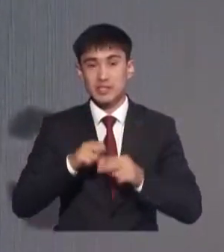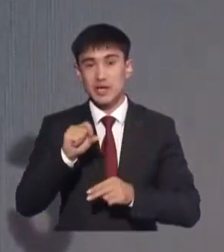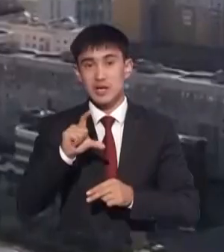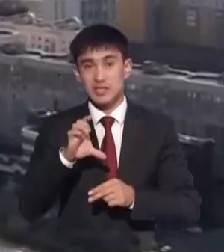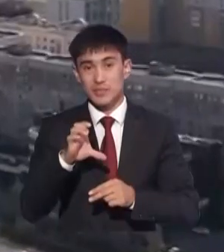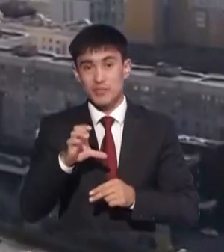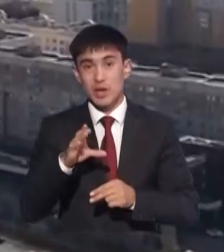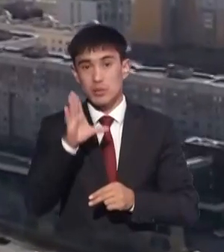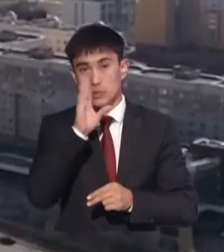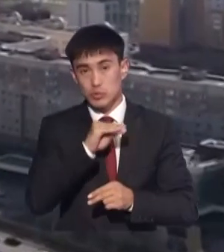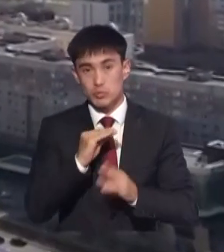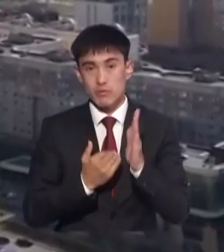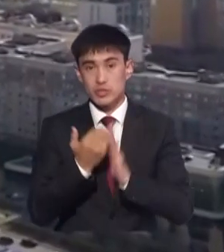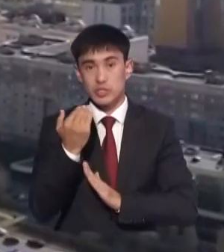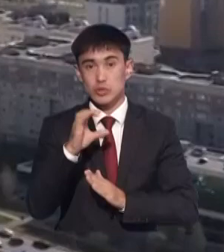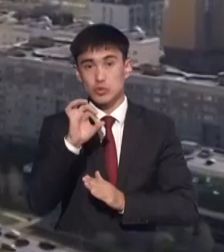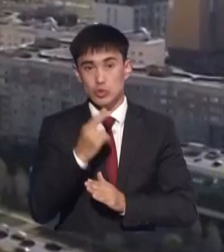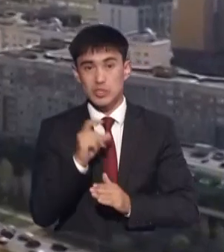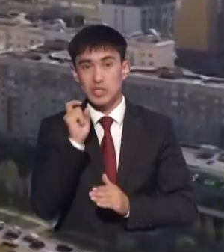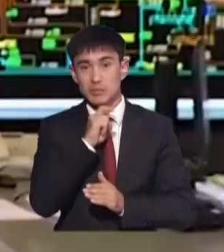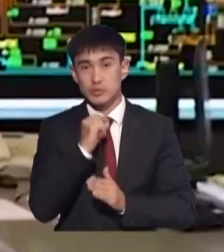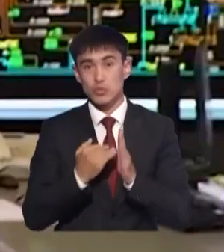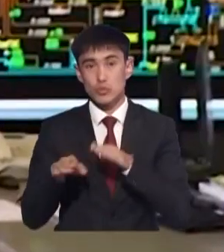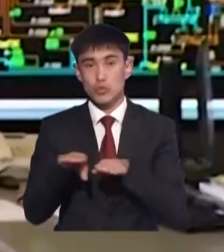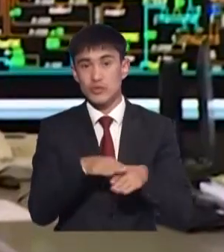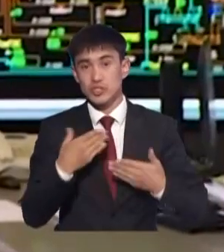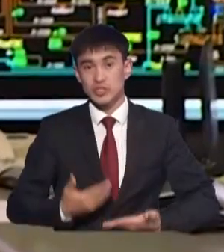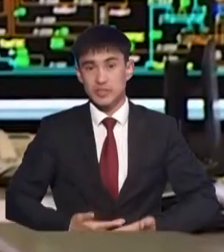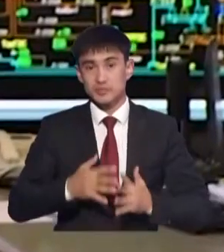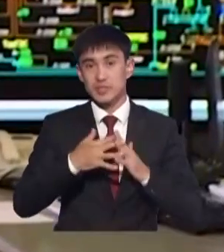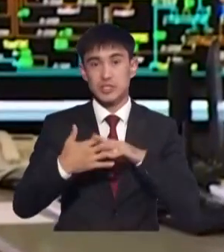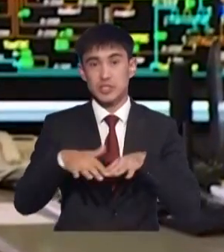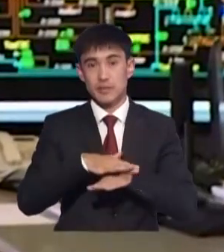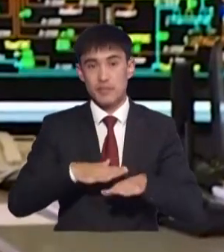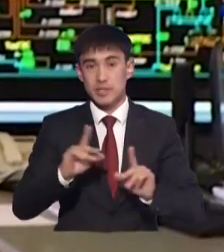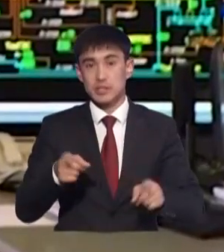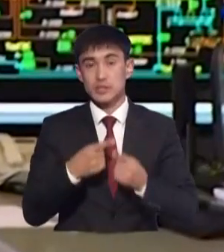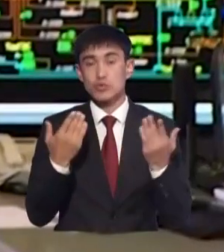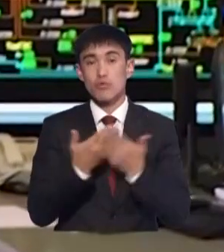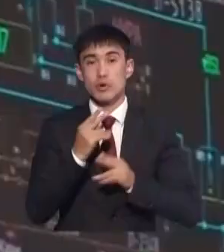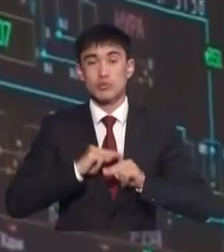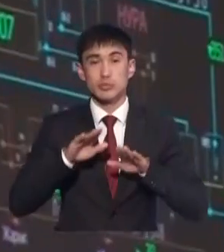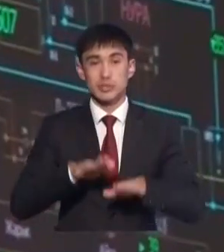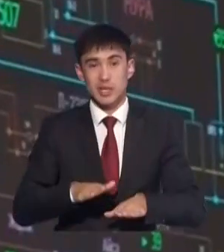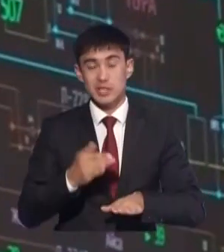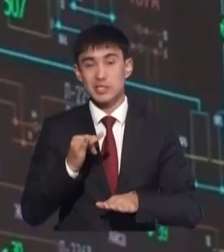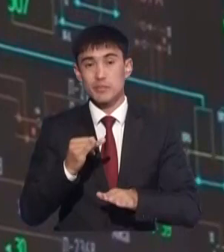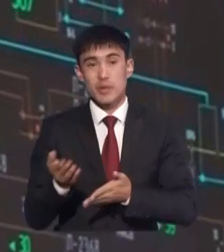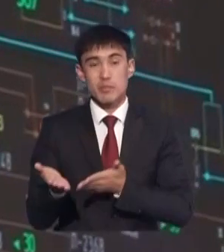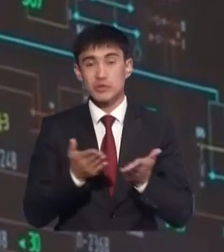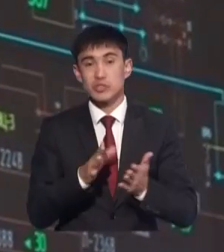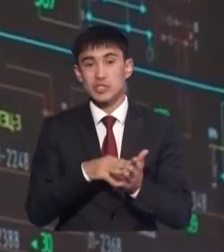АЭС. Оно поспособствует повышению социально-экономического уровня жизни сельчан, создаст новые рабочие места и